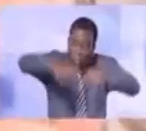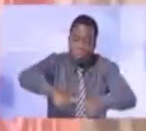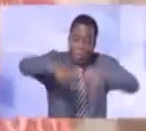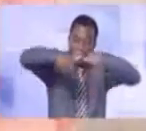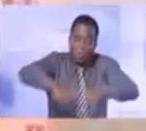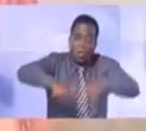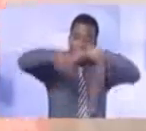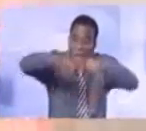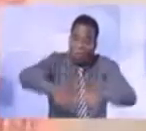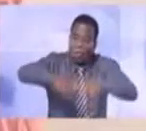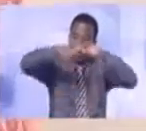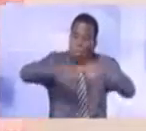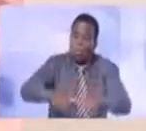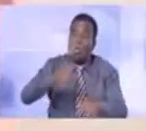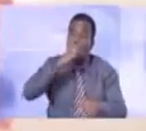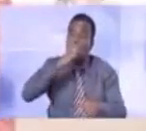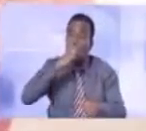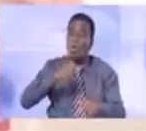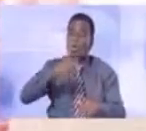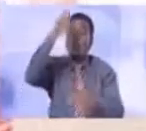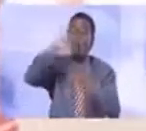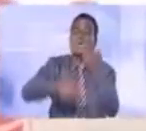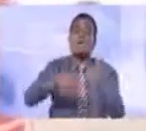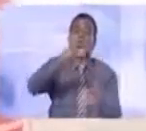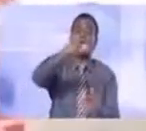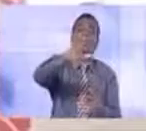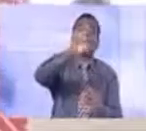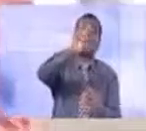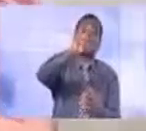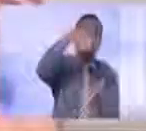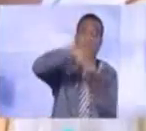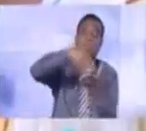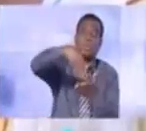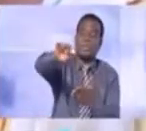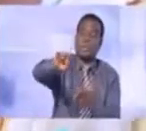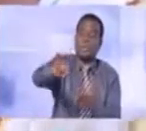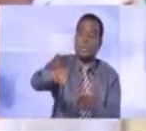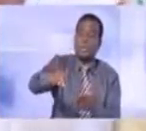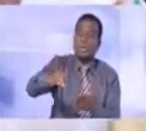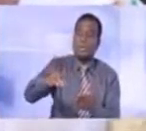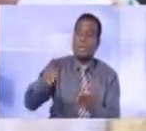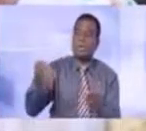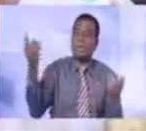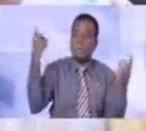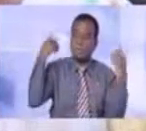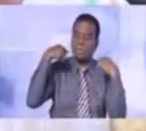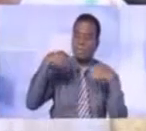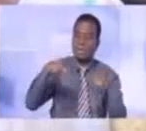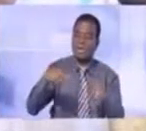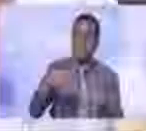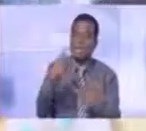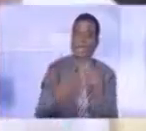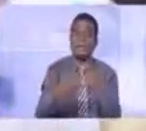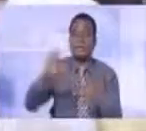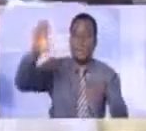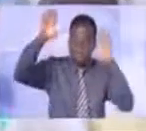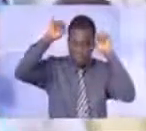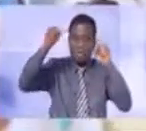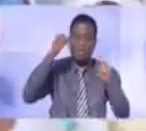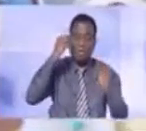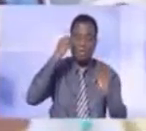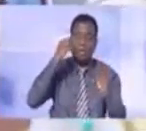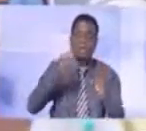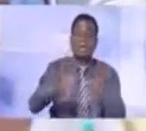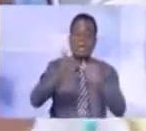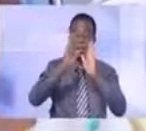à Sianso et Logbanasso, montant 26 millions de francs CFA. Pendant la visite d'État, le président a demandé de raccorder